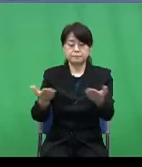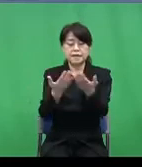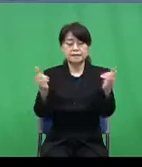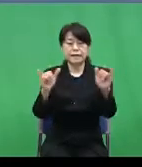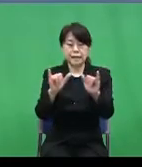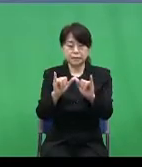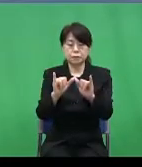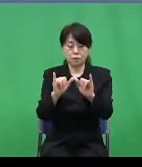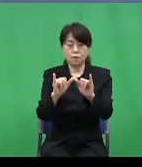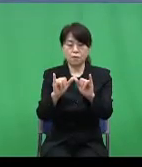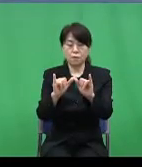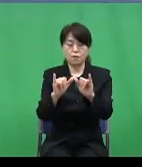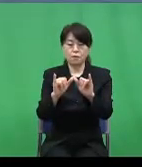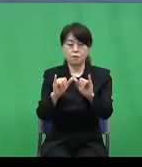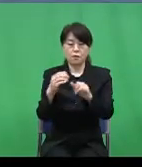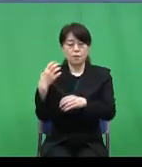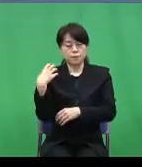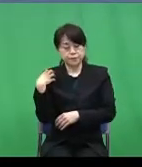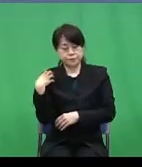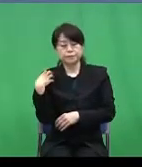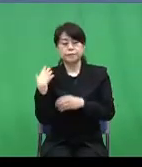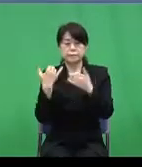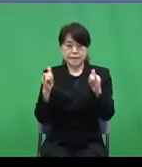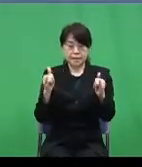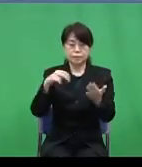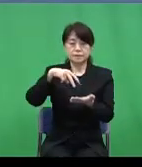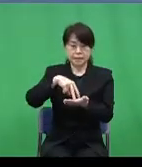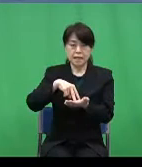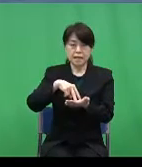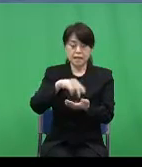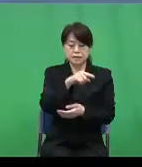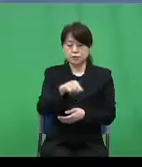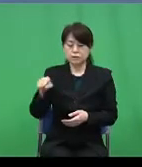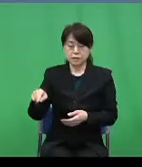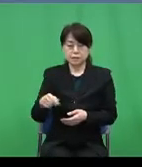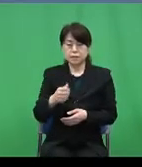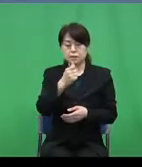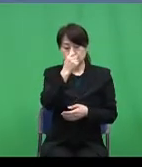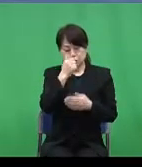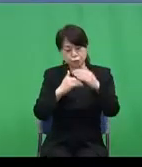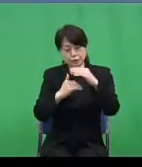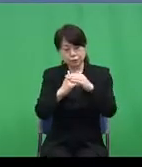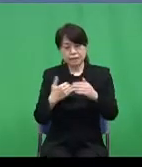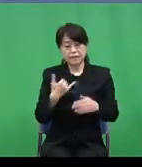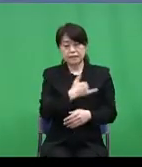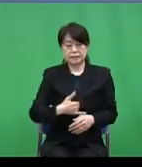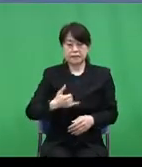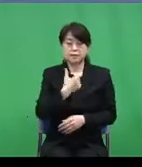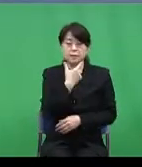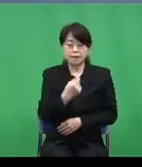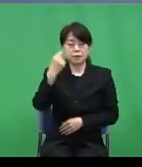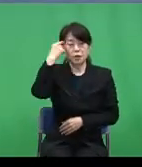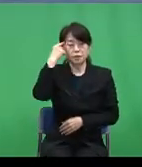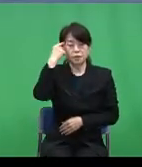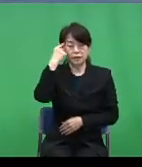の、まあ、担い手としてね、それぞれに充実した人生を送ってもらいたいなということで申し上げた